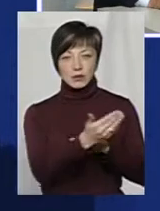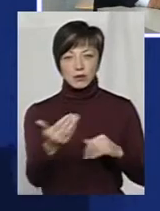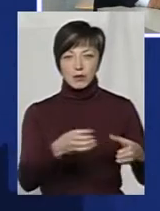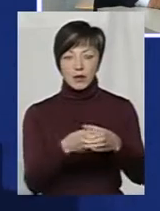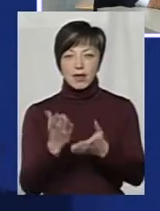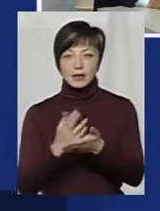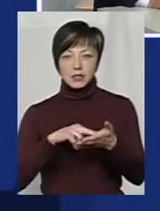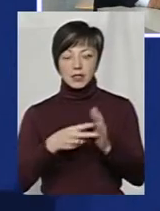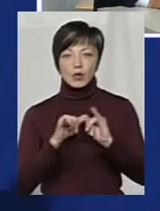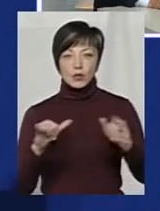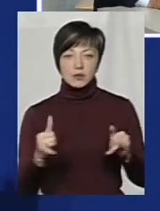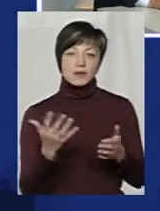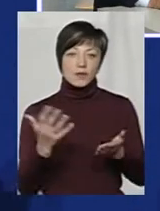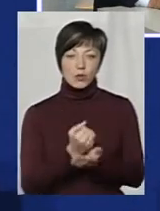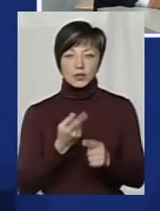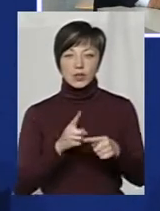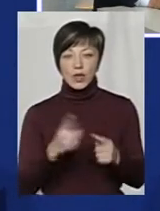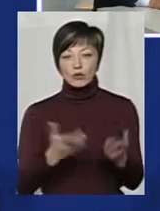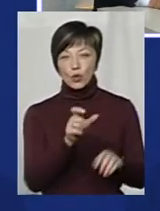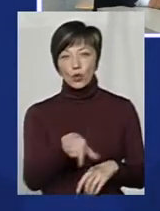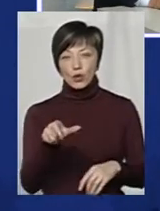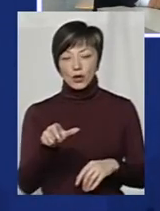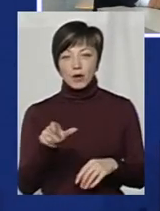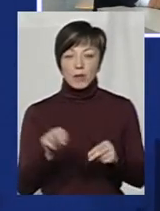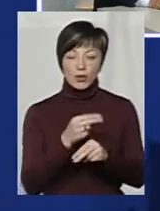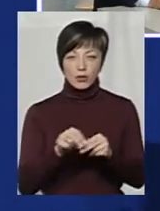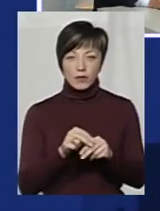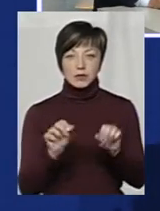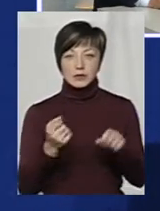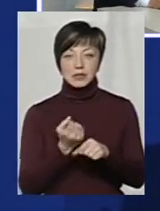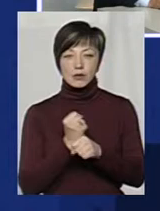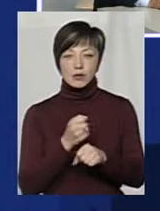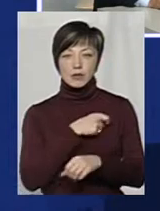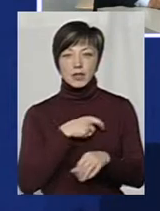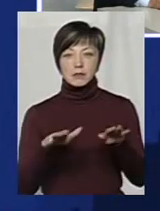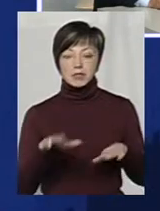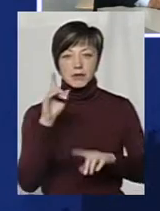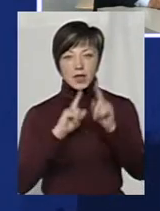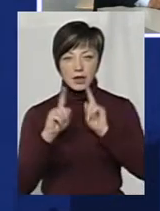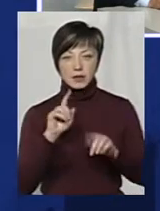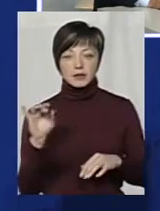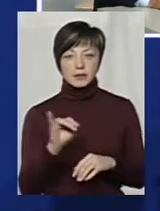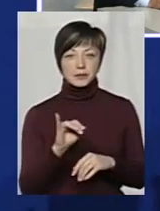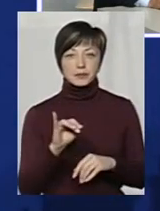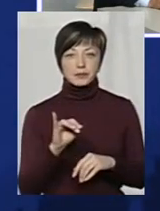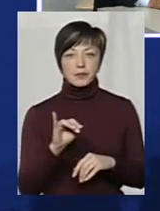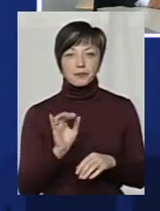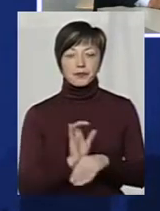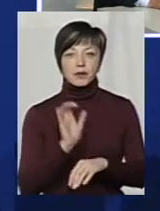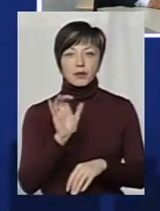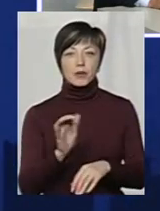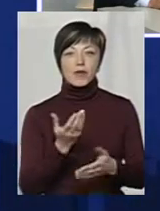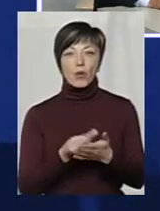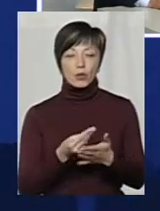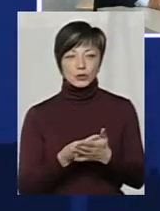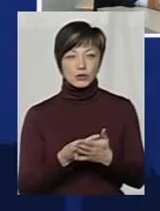стратегія розвитку, виходячи з стратегії розвитку, якщо її потрібно підкоректувати, то ну, це роблять депутати місцевих рад і значить, направляють ці